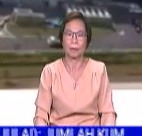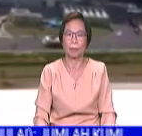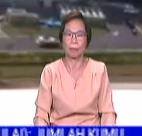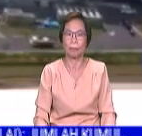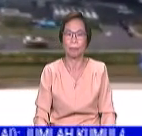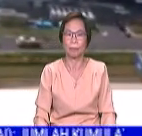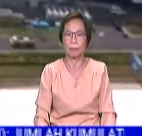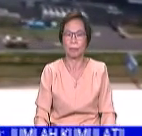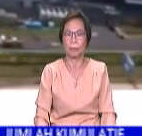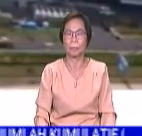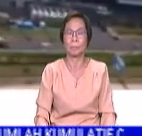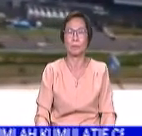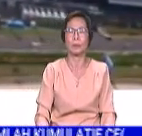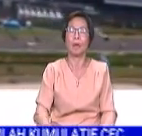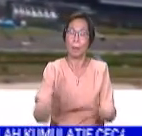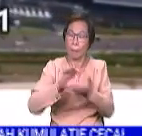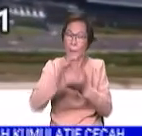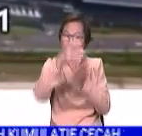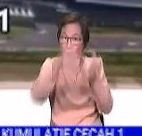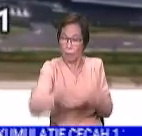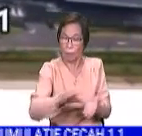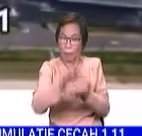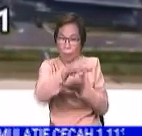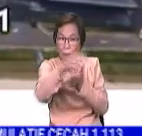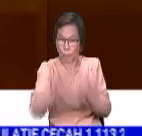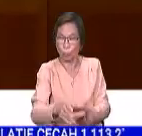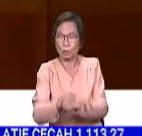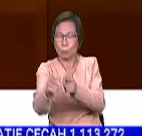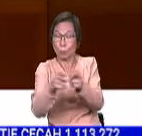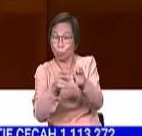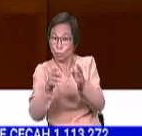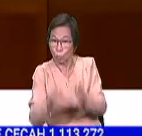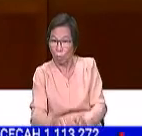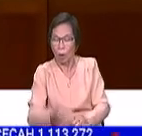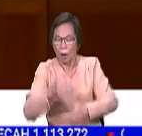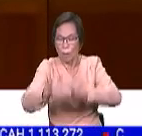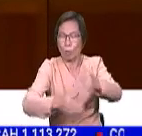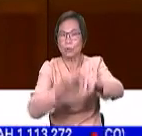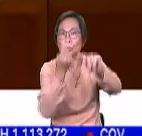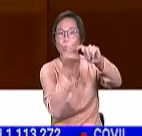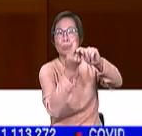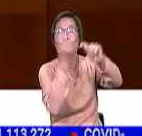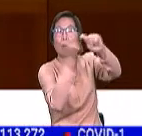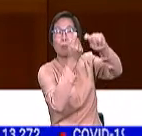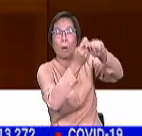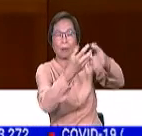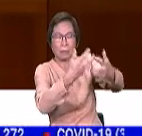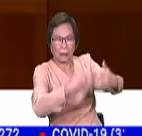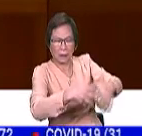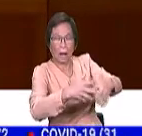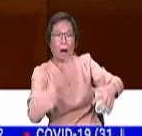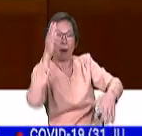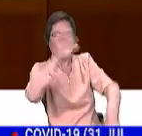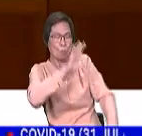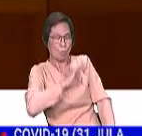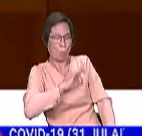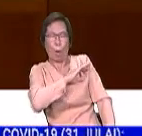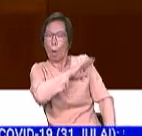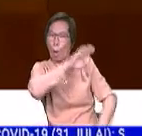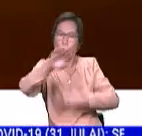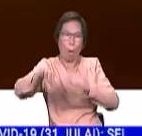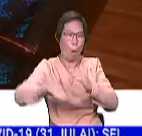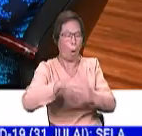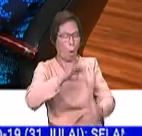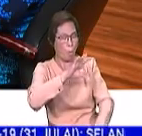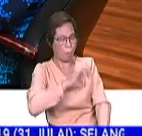dan positif kepada pihak pelapor dan pemain industri dalam proses pemilihan kilap yang bakal memberi keuntungan kepada semua